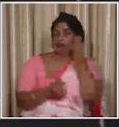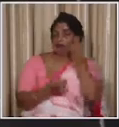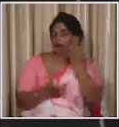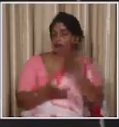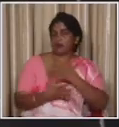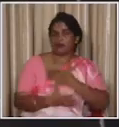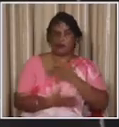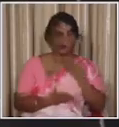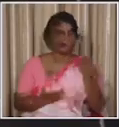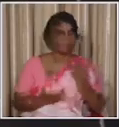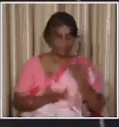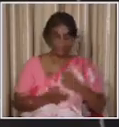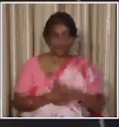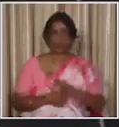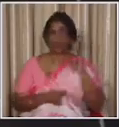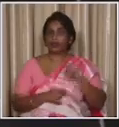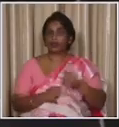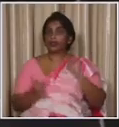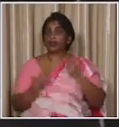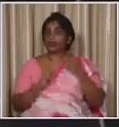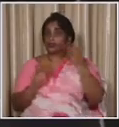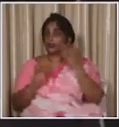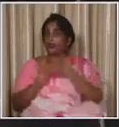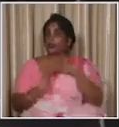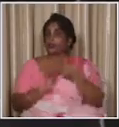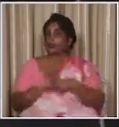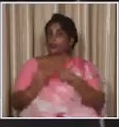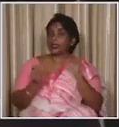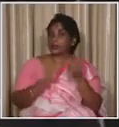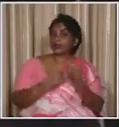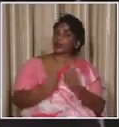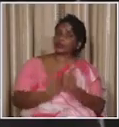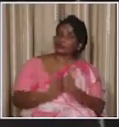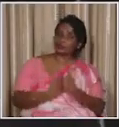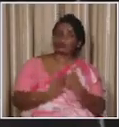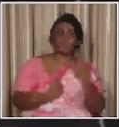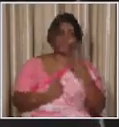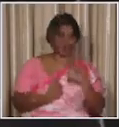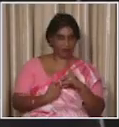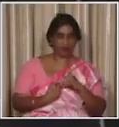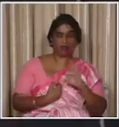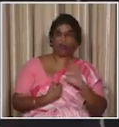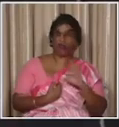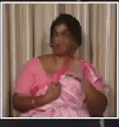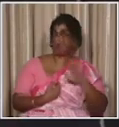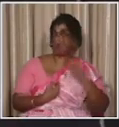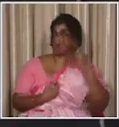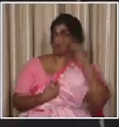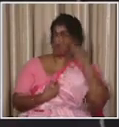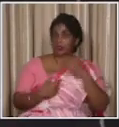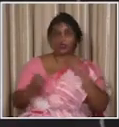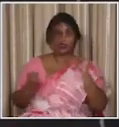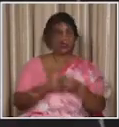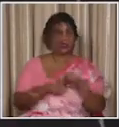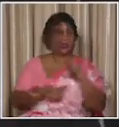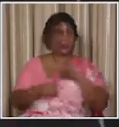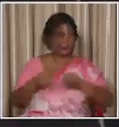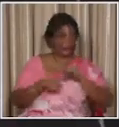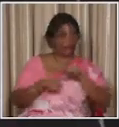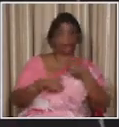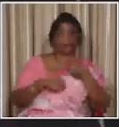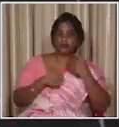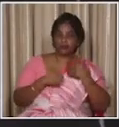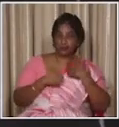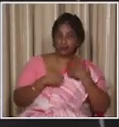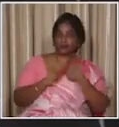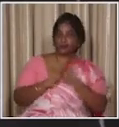ප්‍රකාශයක්වත් බලාපොරොත්තු වෙන්න බෑ. අපි මේ ක්‍රිකට් ගැන කතා කරන්නේ මේ රටේ ක්‍රිකට් එකට තියෙන ආදරේ නිසා. හැබැයි ඒ වෙනුවෙන් ක්‍රිකට් ආයතන මේ වෙනකොට